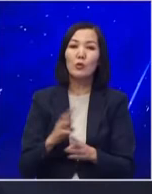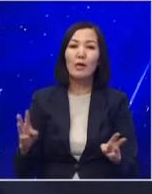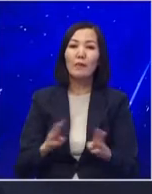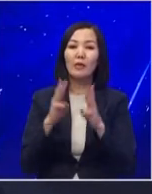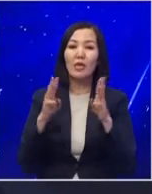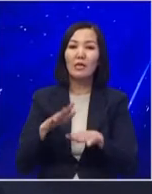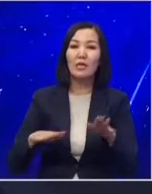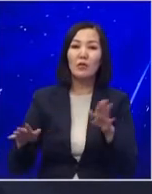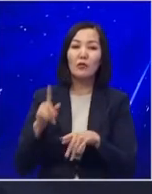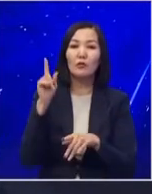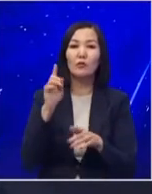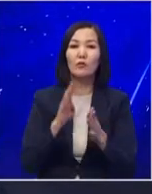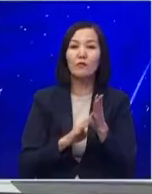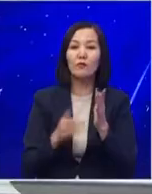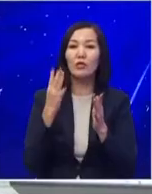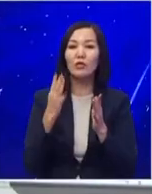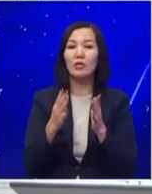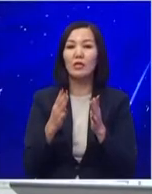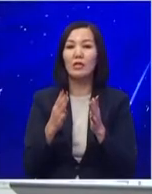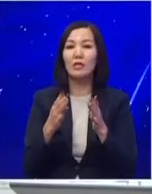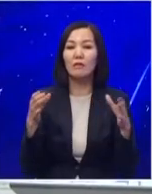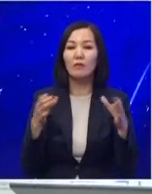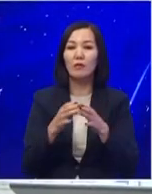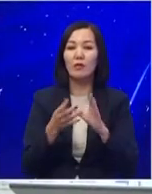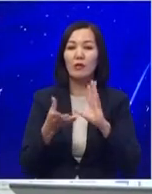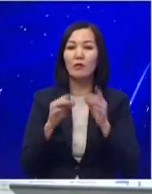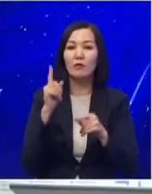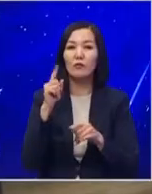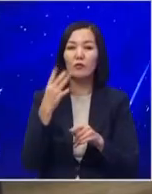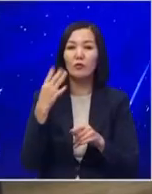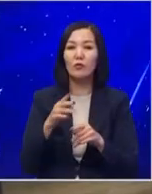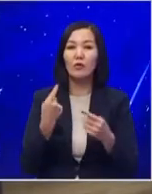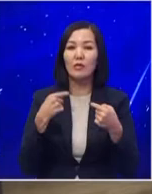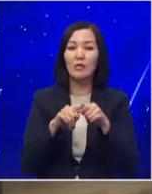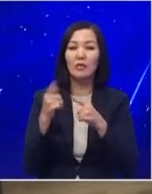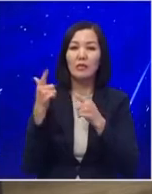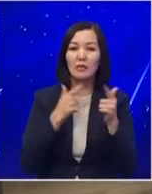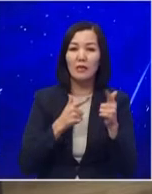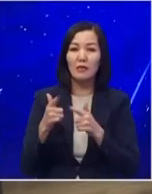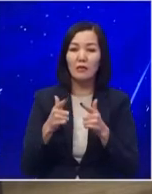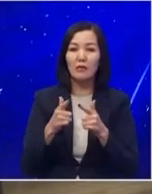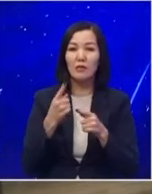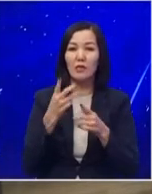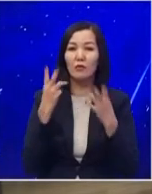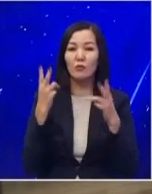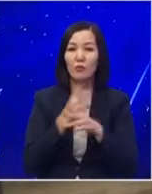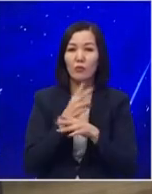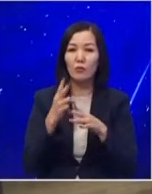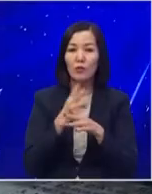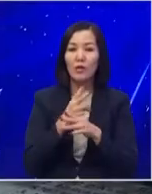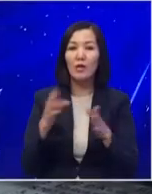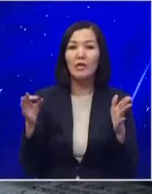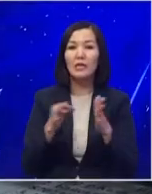региона 194 человека личного состава и почти 140 единиц техники задействованы лишь для одной единственной целью